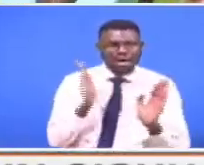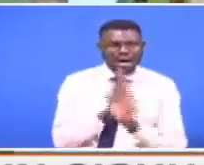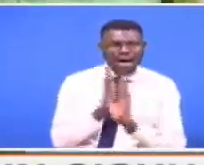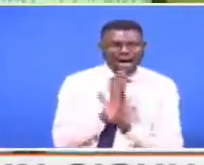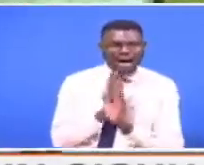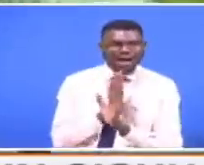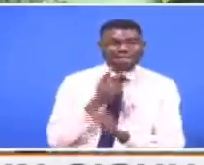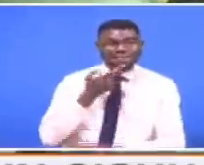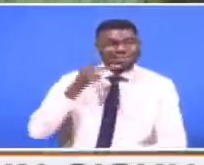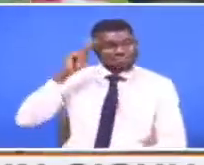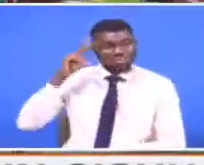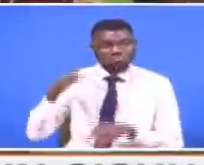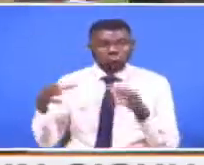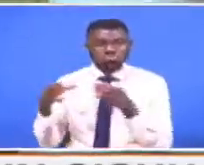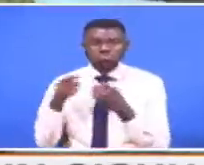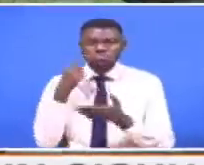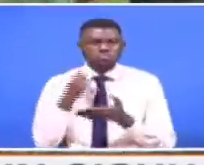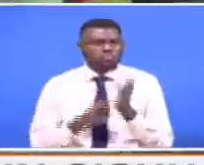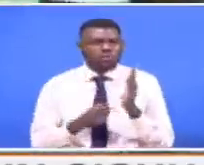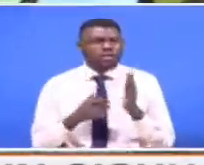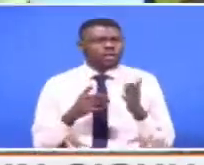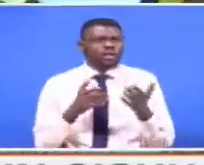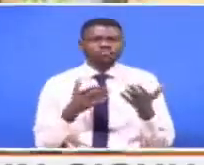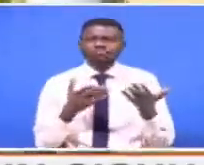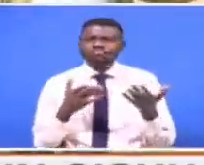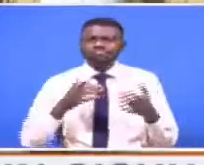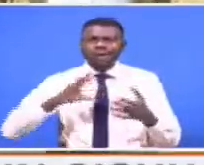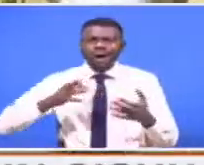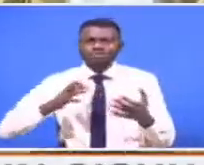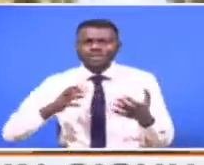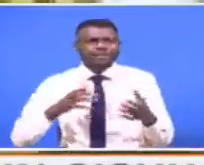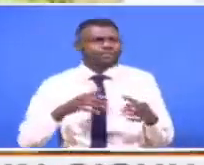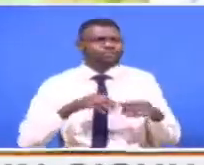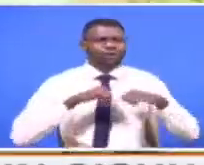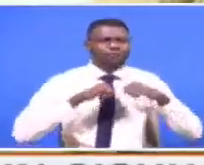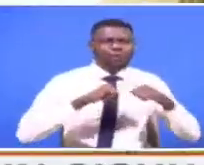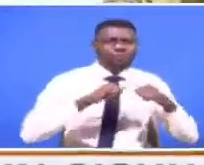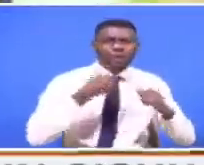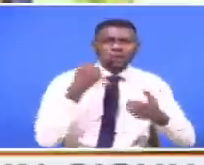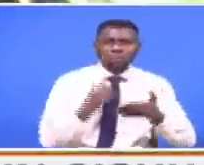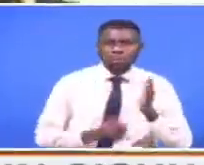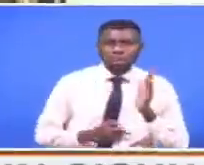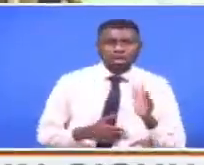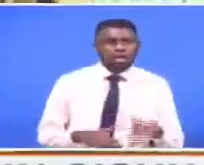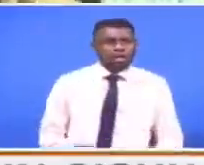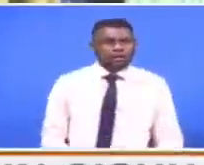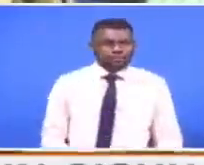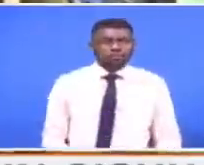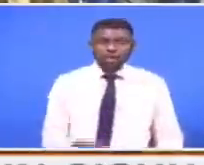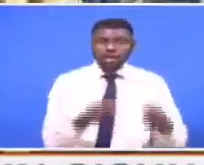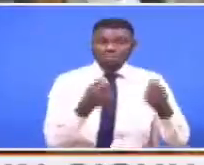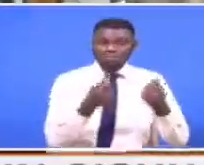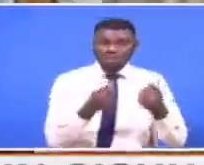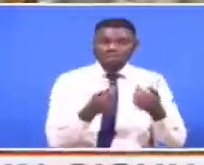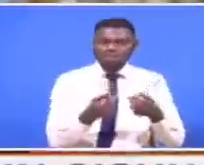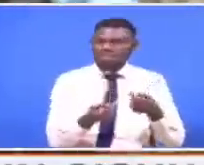wazazi hao, taarifa zilizotolewa na viongozi wa county wakidai kwamba wamewarejeshea